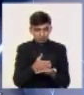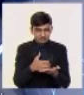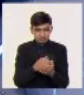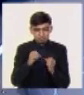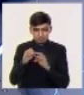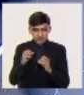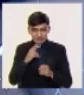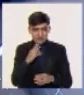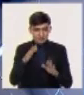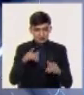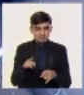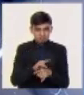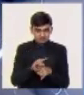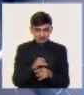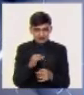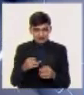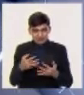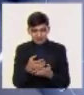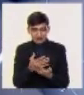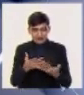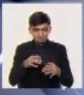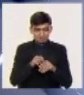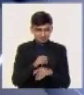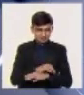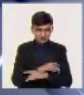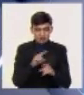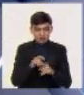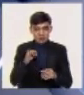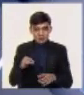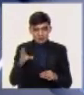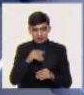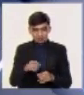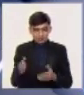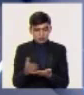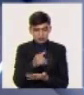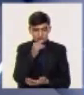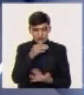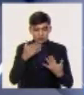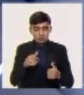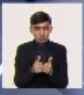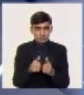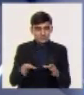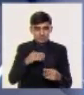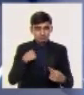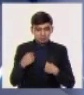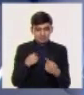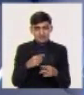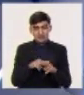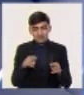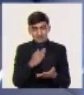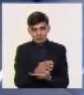подъезде завелись крысы и тараканы, которых невозможно вывести. Что делать, если соседи страдают